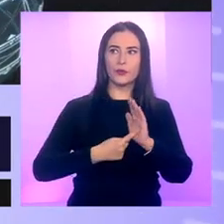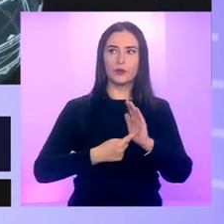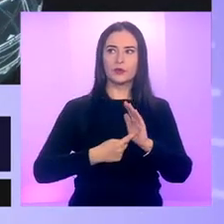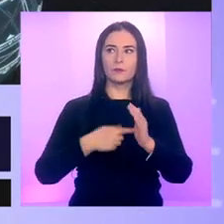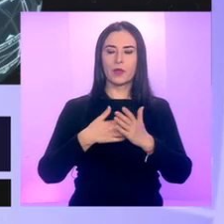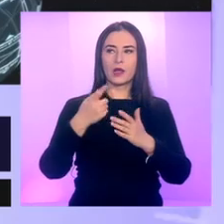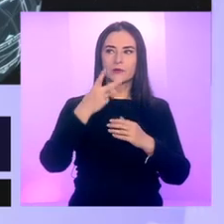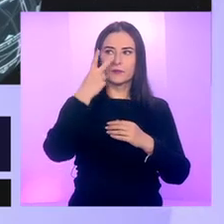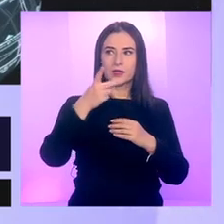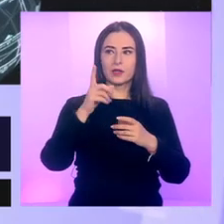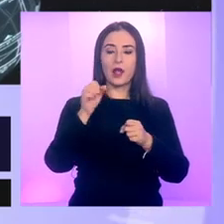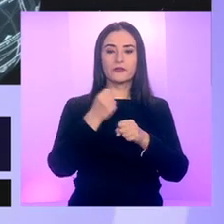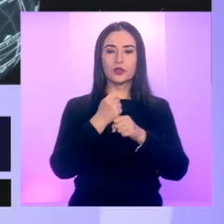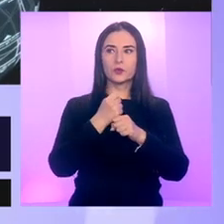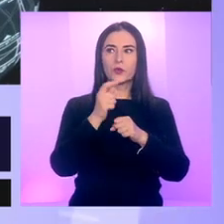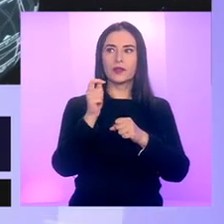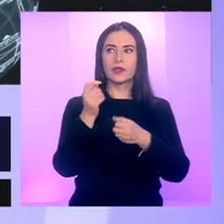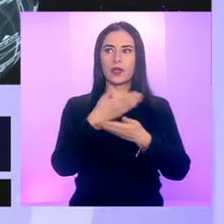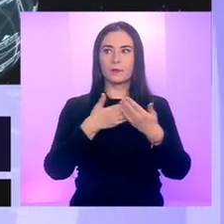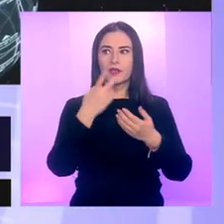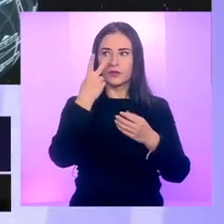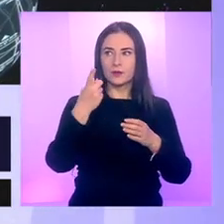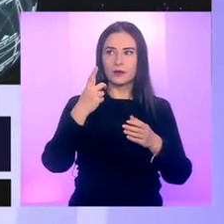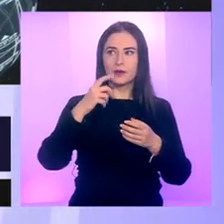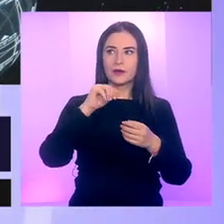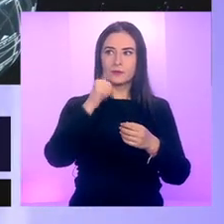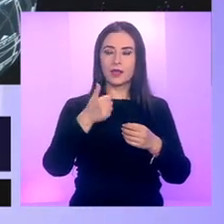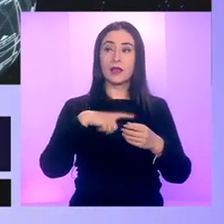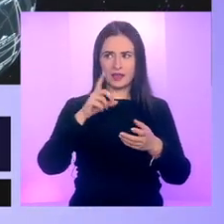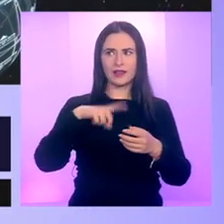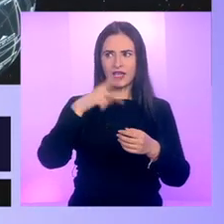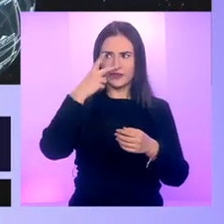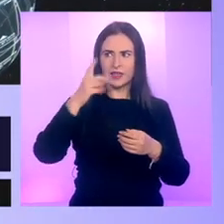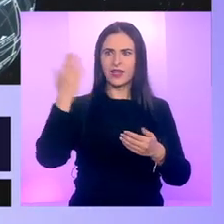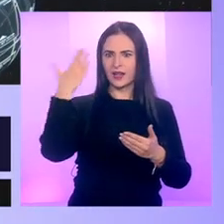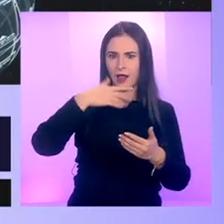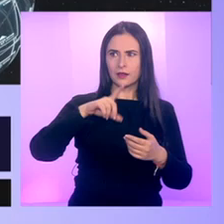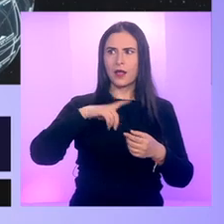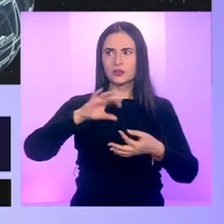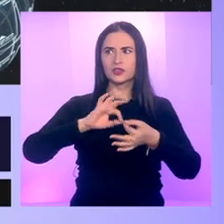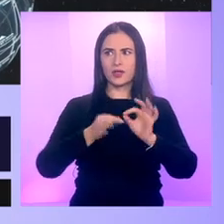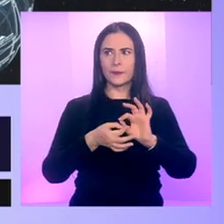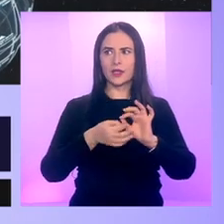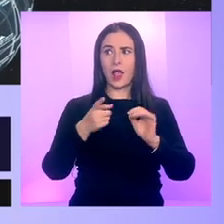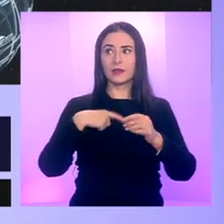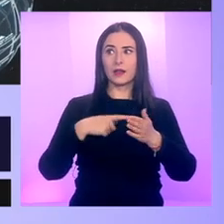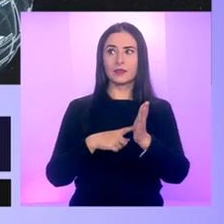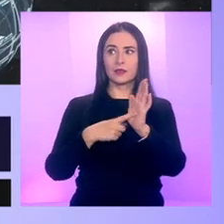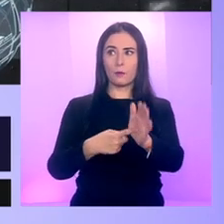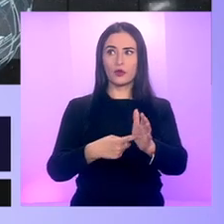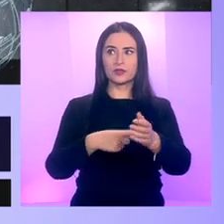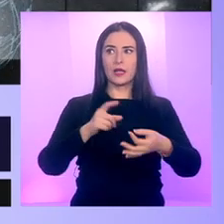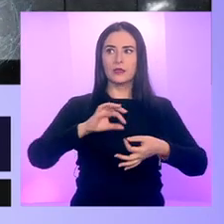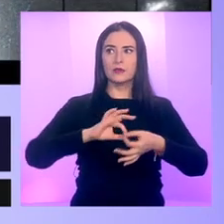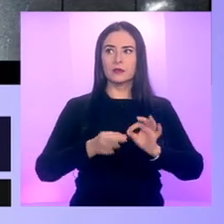un termometru în infraroșu și să vedem că emite, chiar dacă este neagră. Ori asta se întâmplă cu găurile negre, asta a demonstrat Stephen